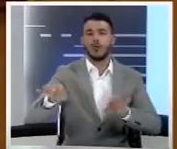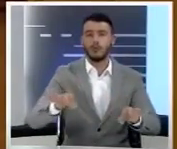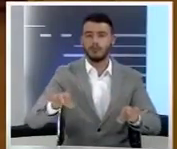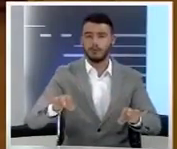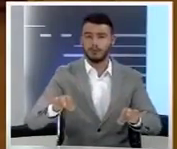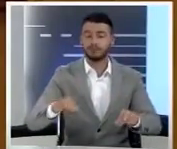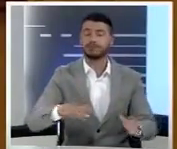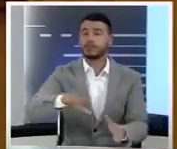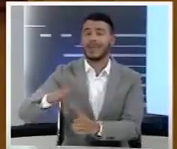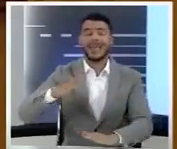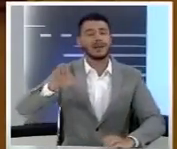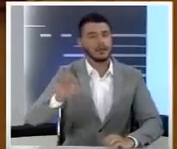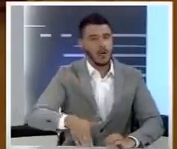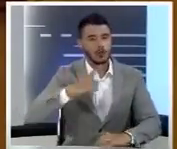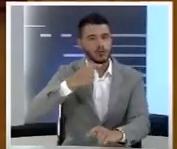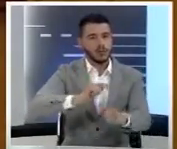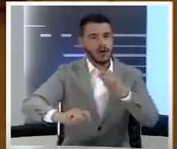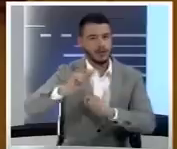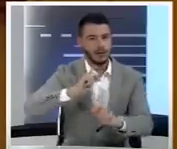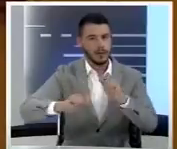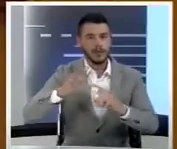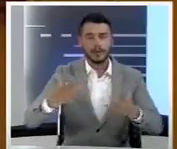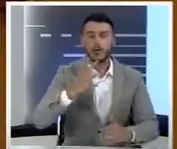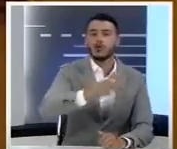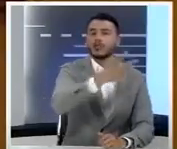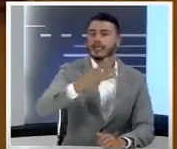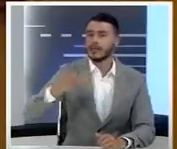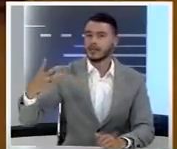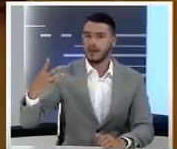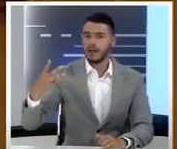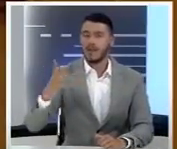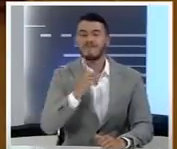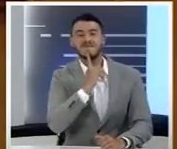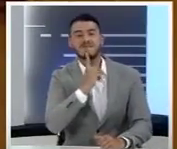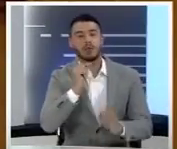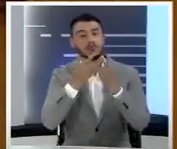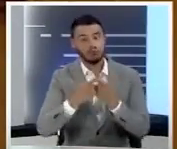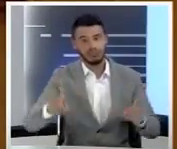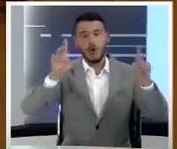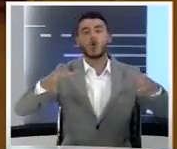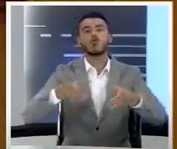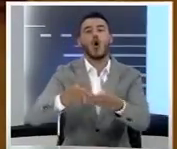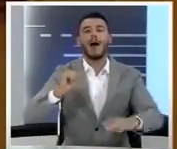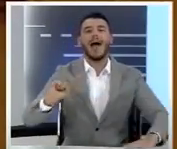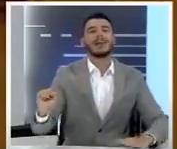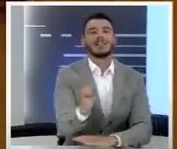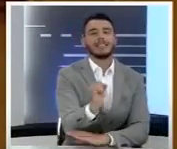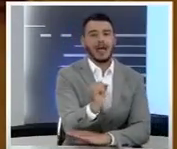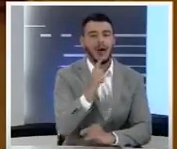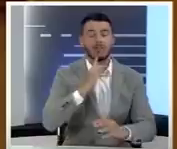Τέλος, δημιουργήσαμε τις προϋποθέσεις, ο ΣΥΡΙΖΑ, αυτό το παράξενο κόμμα της αριστεράς, να